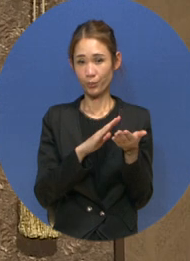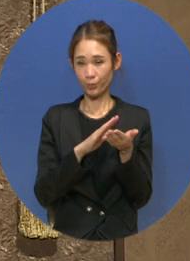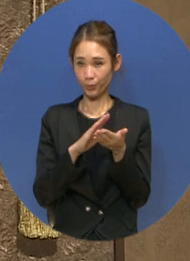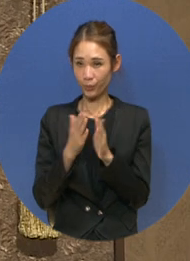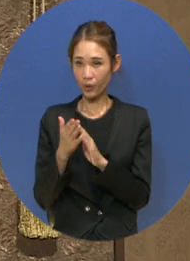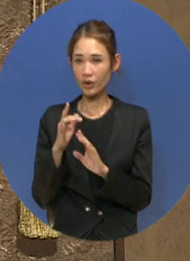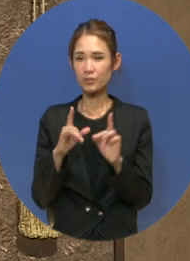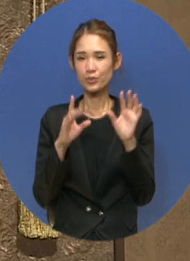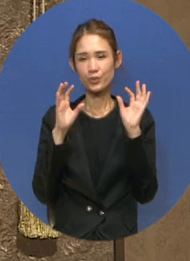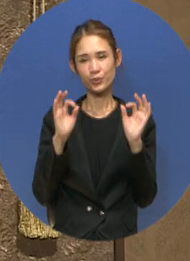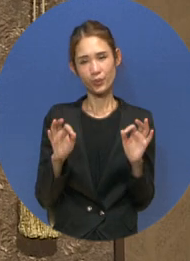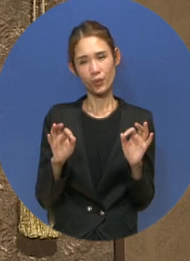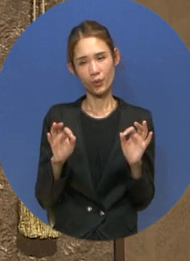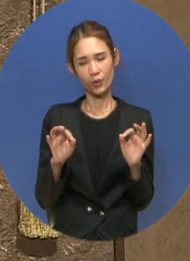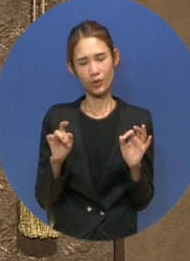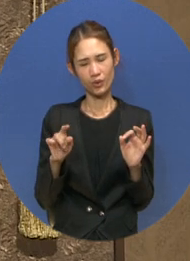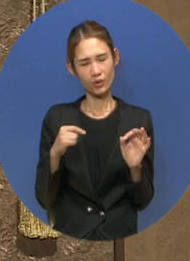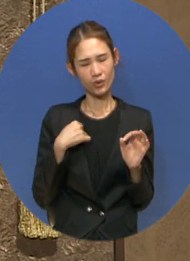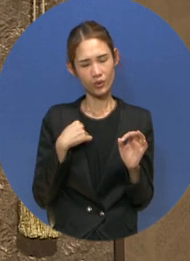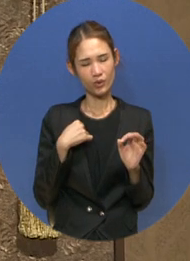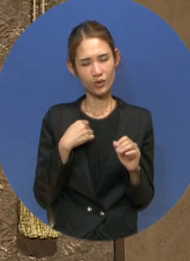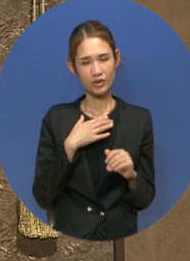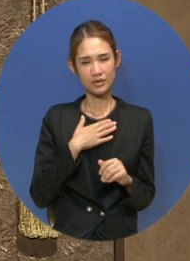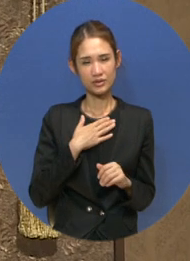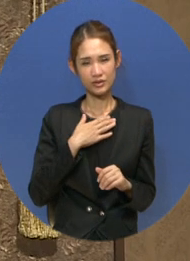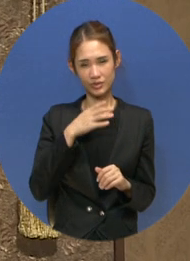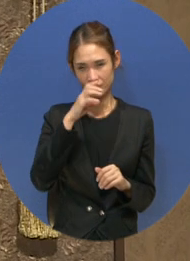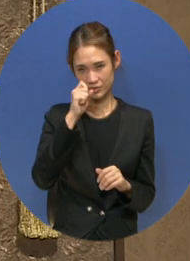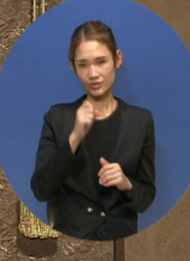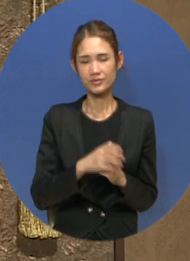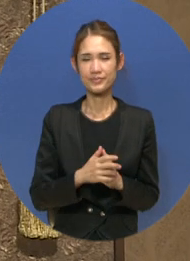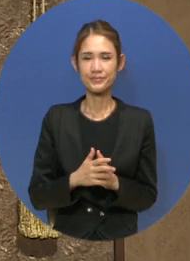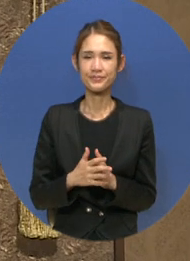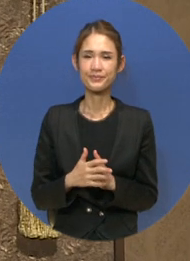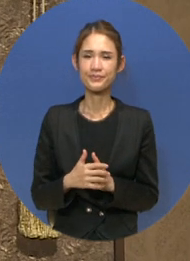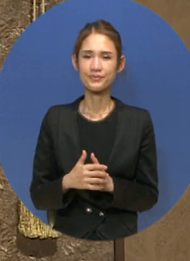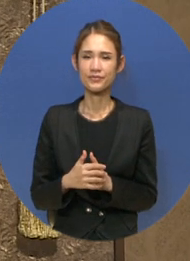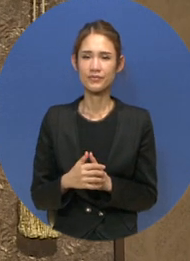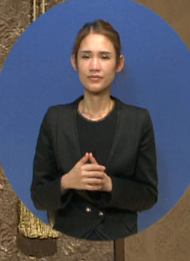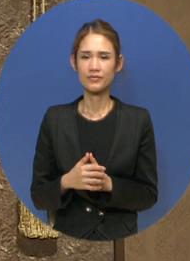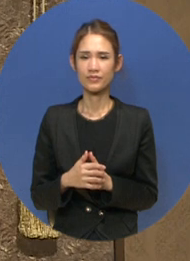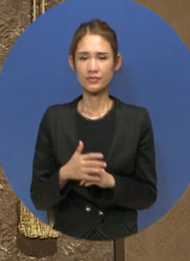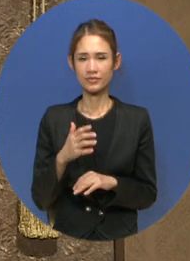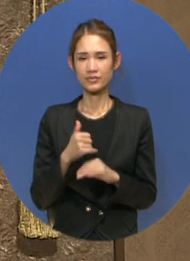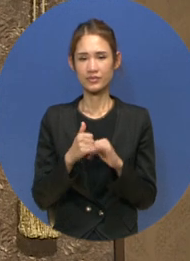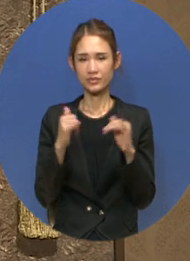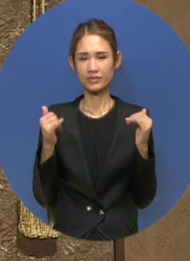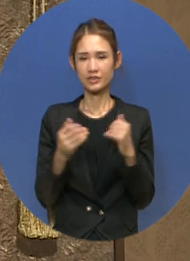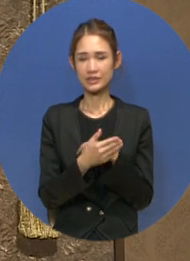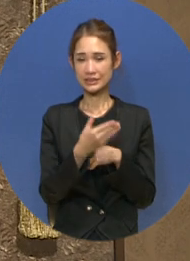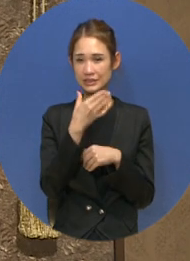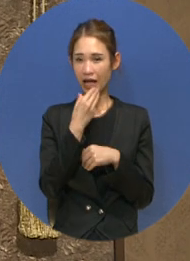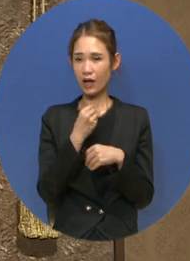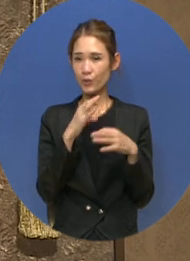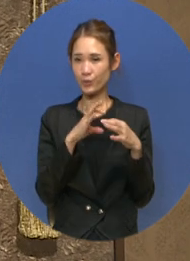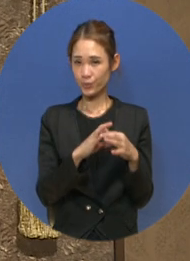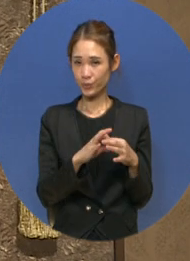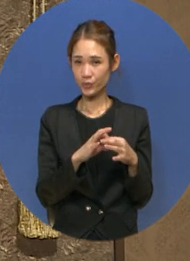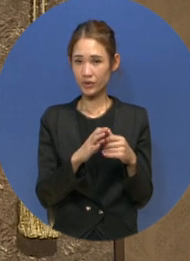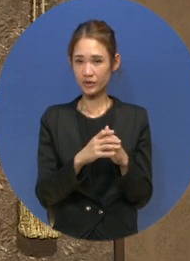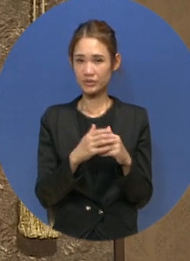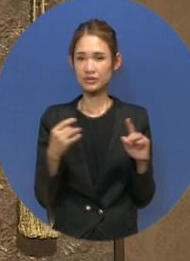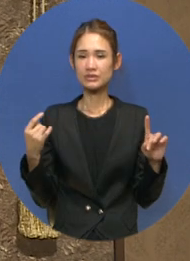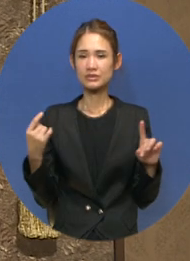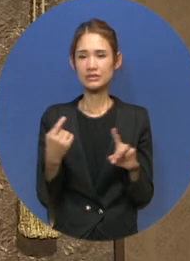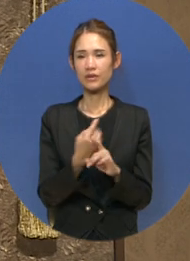좀 변화되는 모습을 봤을 때 굉장히 그 보람을 느꼈고 결국 사회복지라는 분야는 그